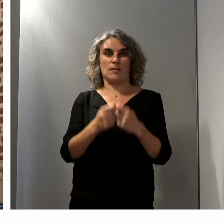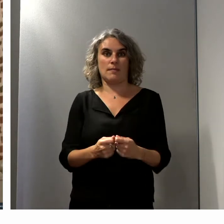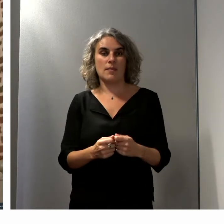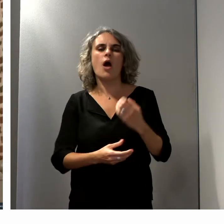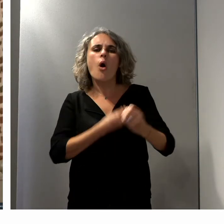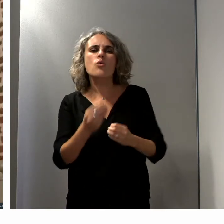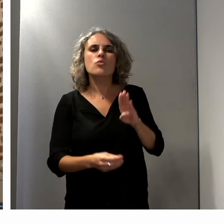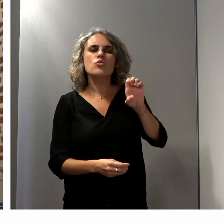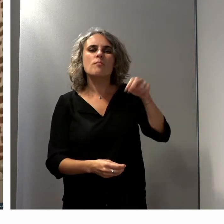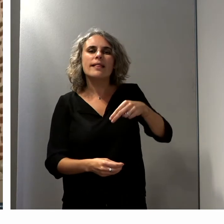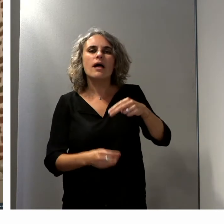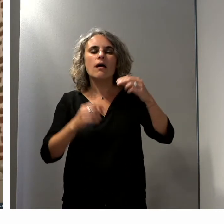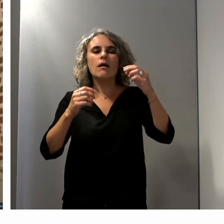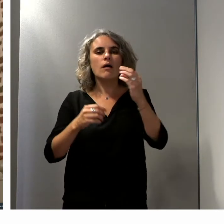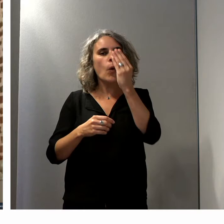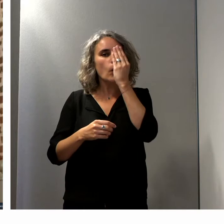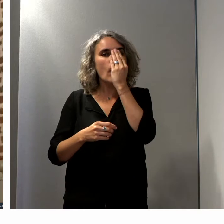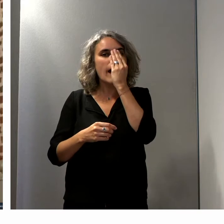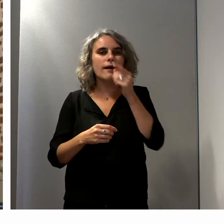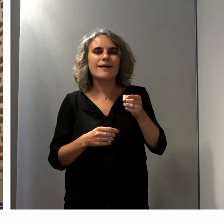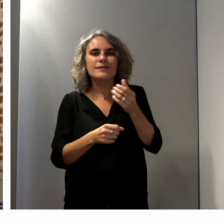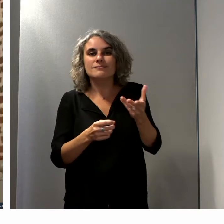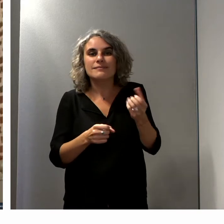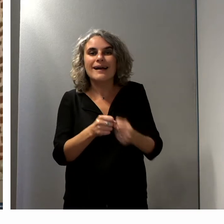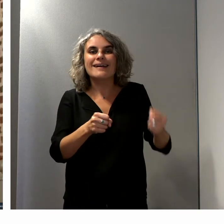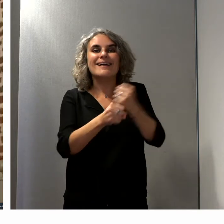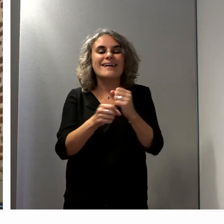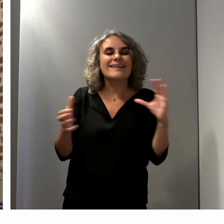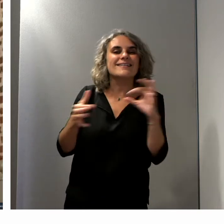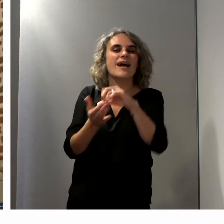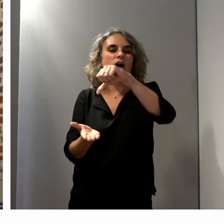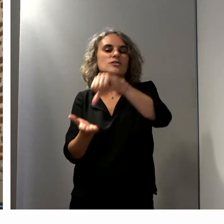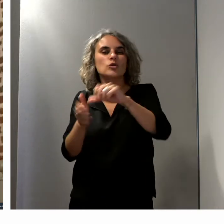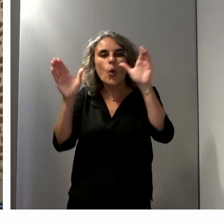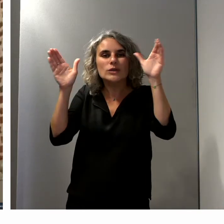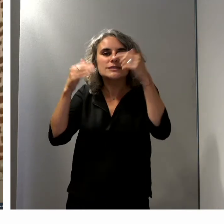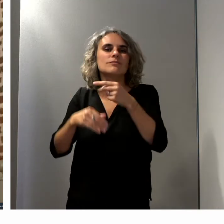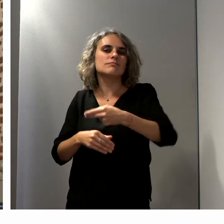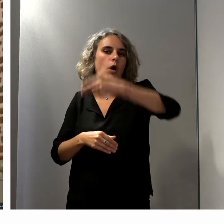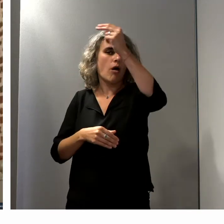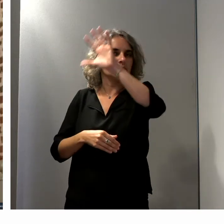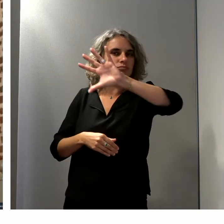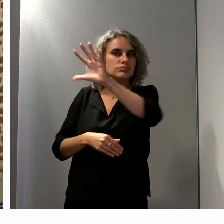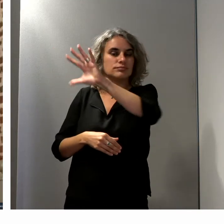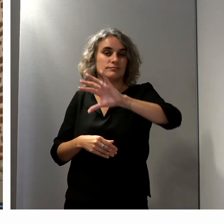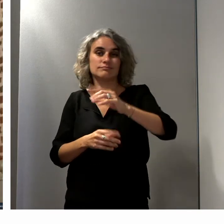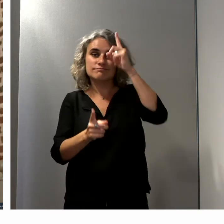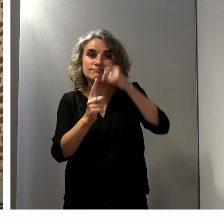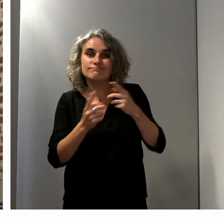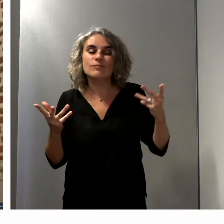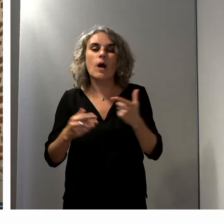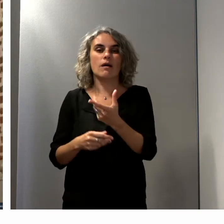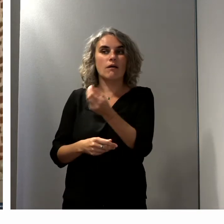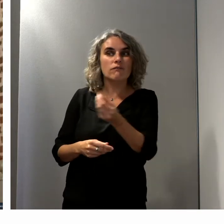Ben le Koala, par exemple, qui est un petit personnage qu'on a conçu avec le Centre Ressources Autisme des Hauts-de-France pour l'acquisition d'apprentissage